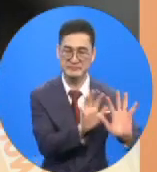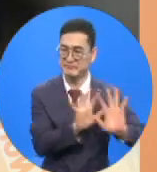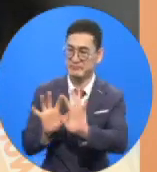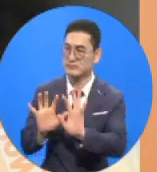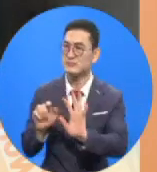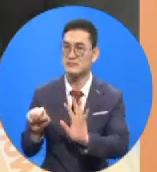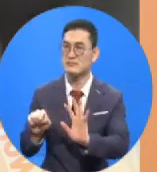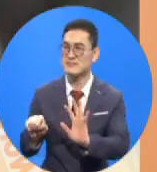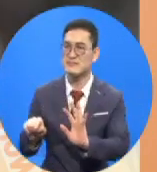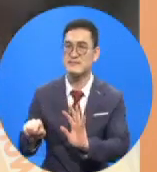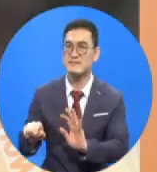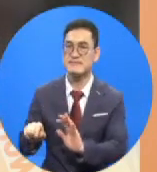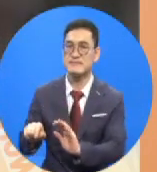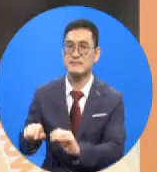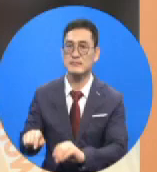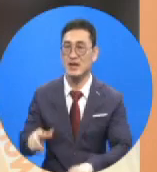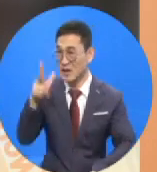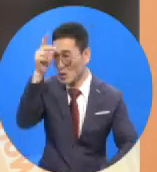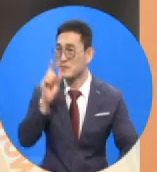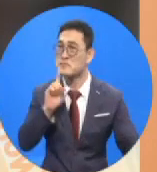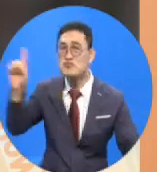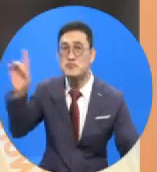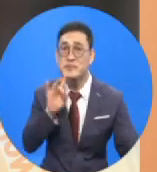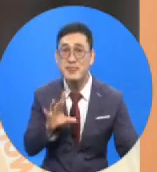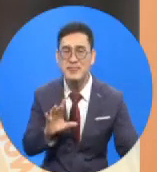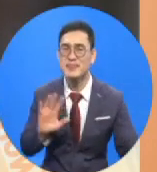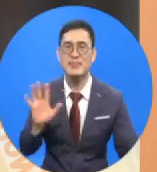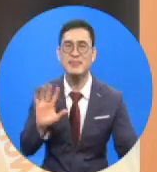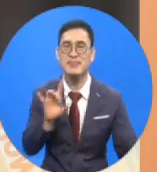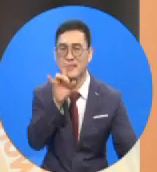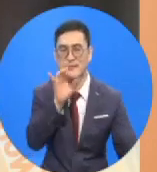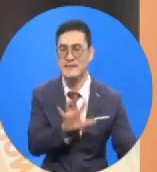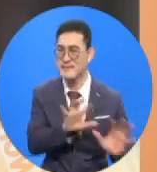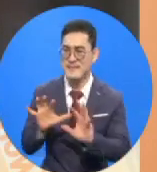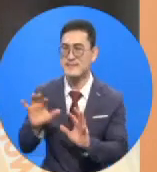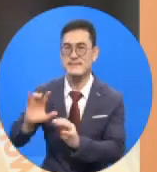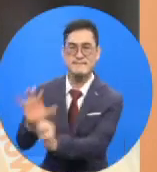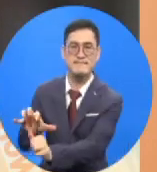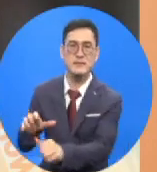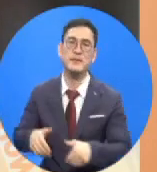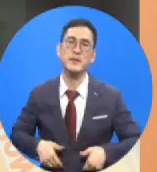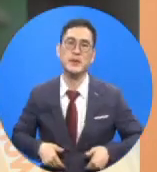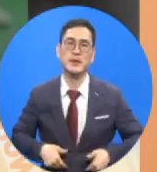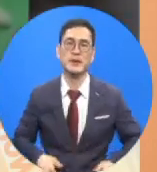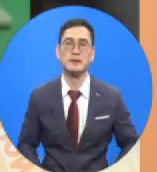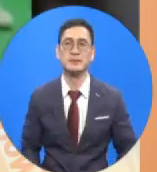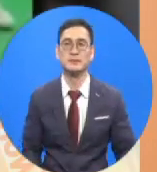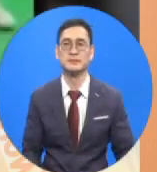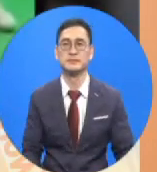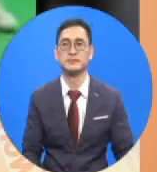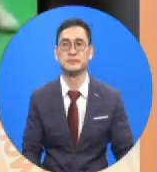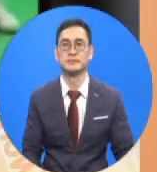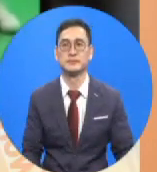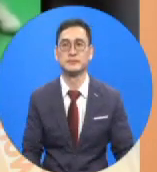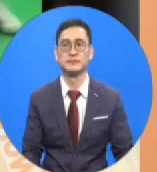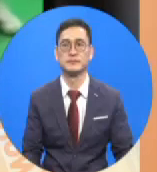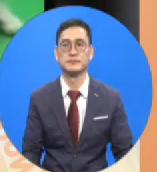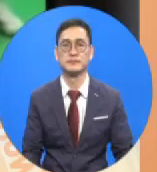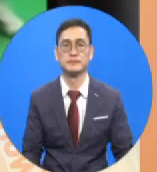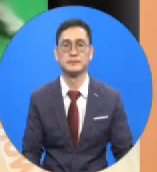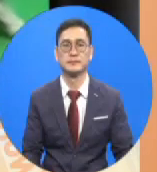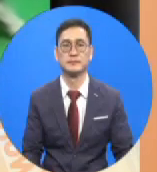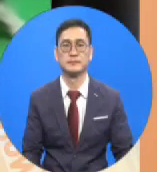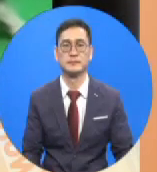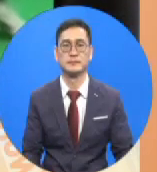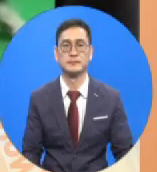어떻게 뭐 이걸 지금 경찰 여기는 이것만으로 지금 극복하게 는 굉장히 어렵지 않습니까 그렇기 때문에 사실 이런 불상사 가 충분히 더 일어날 수